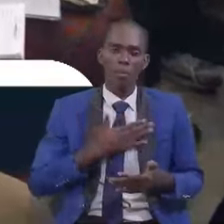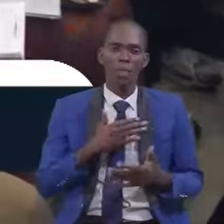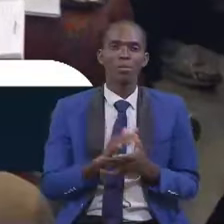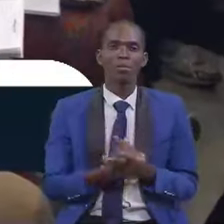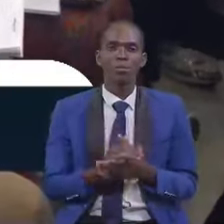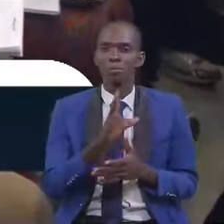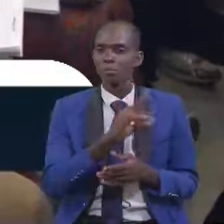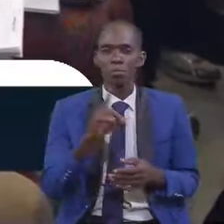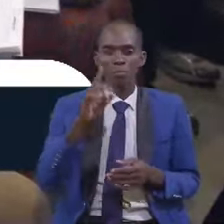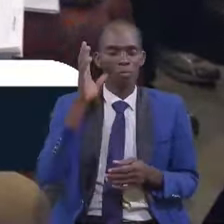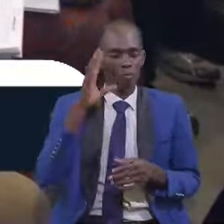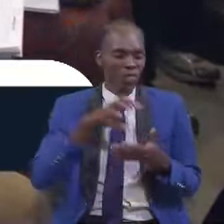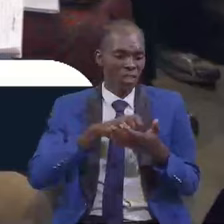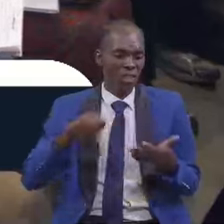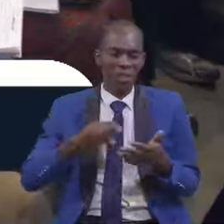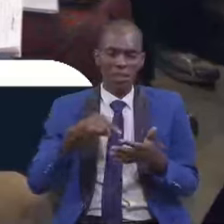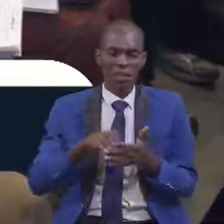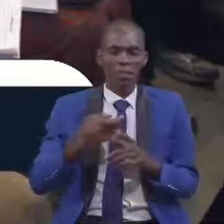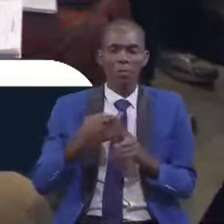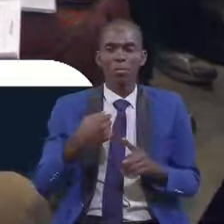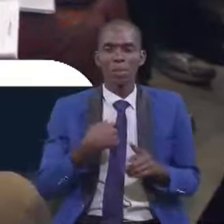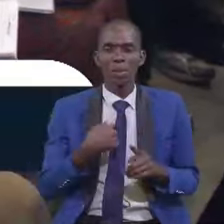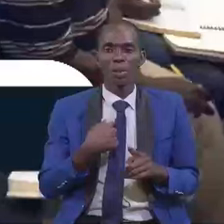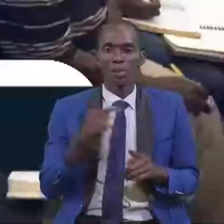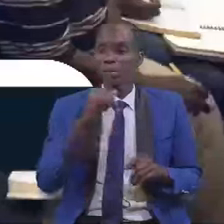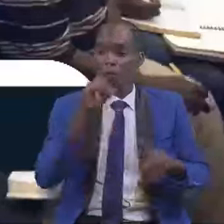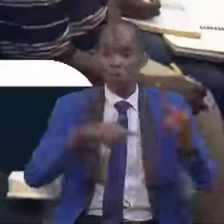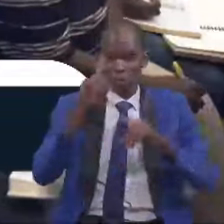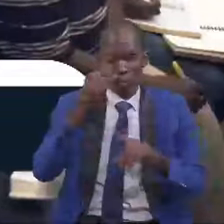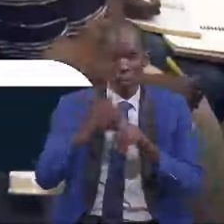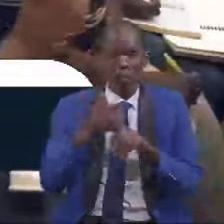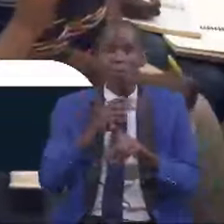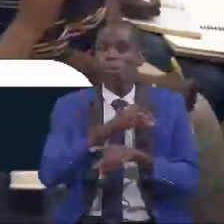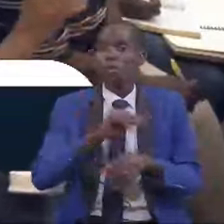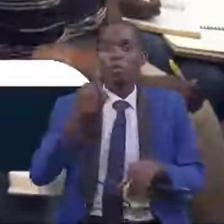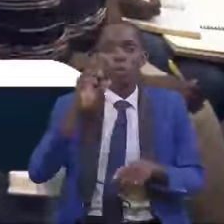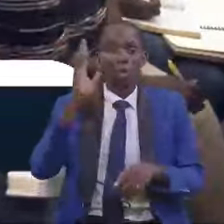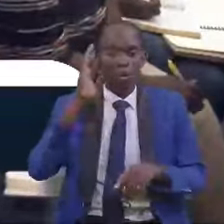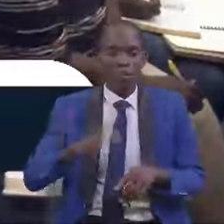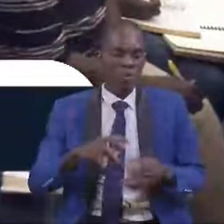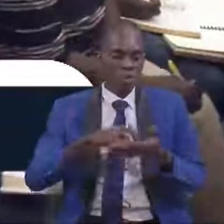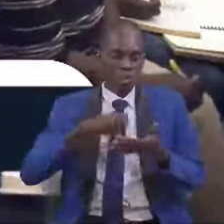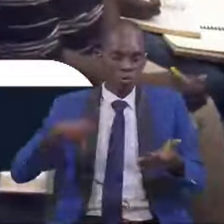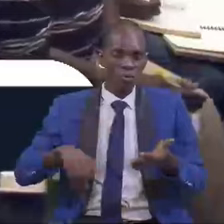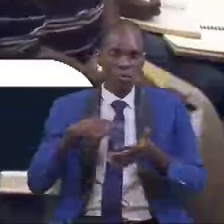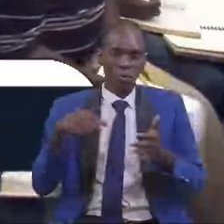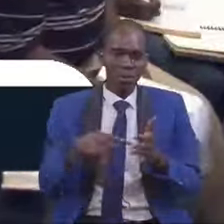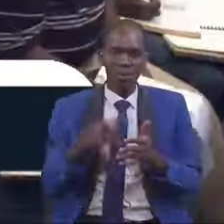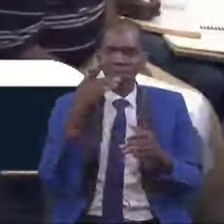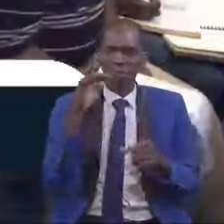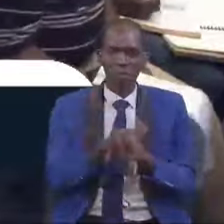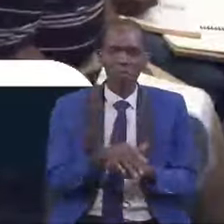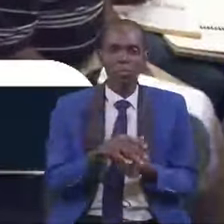Personne ne me l'ôtera. Vous n'avez pas dit cela. Personne ne me l'ôtera. Personne ne me